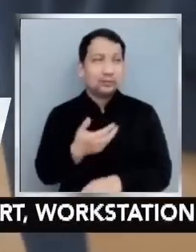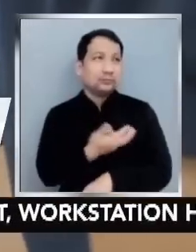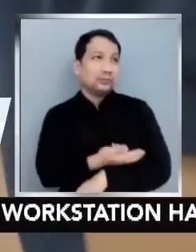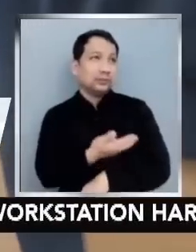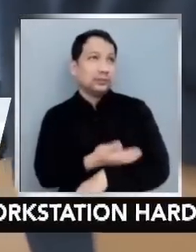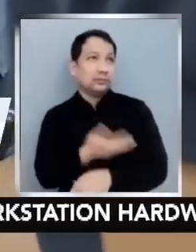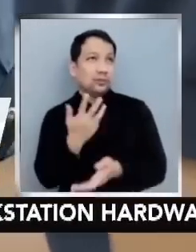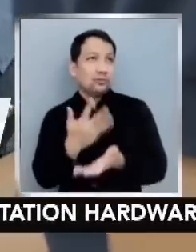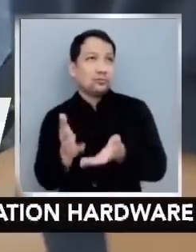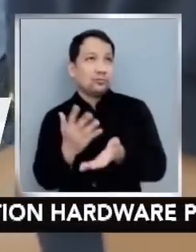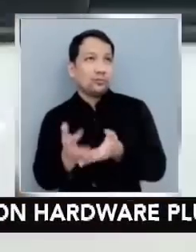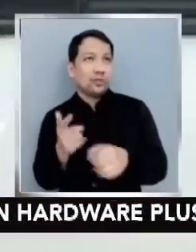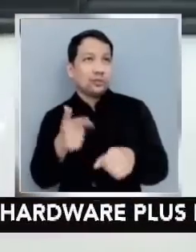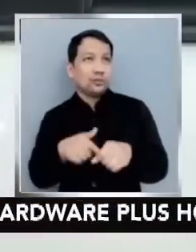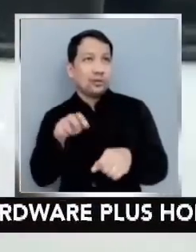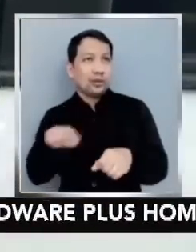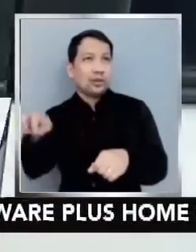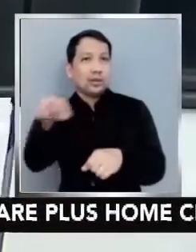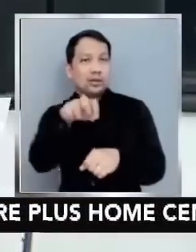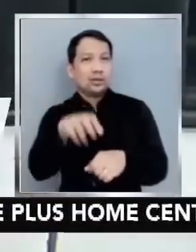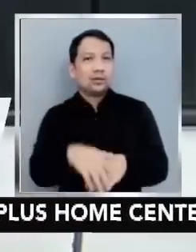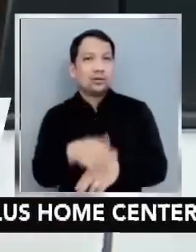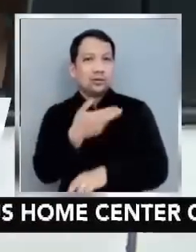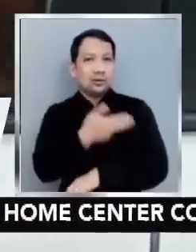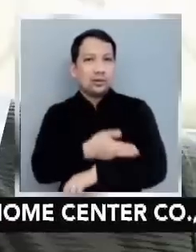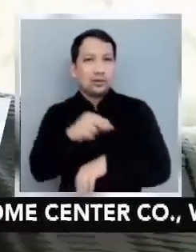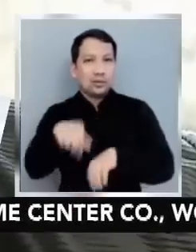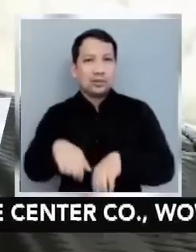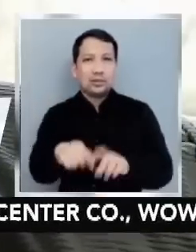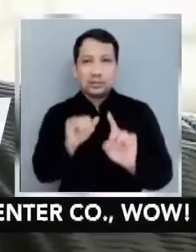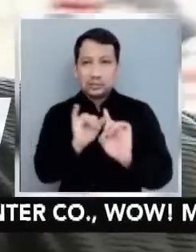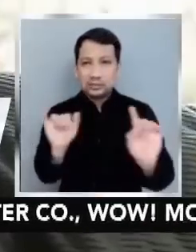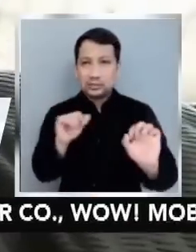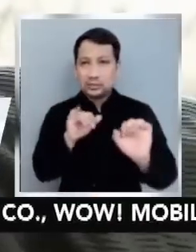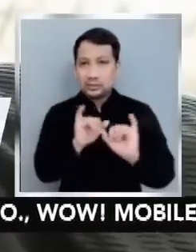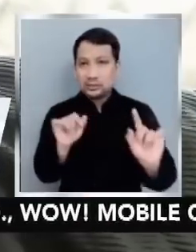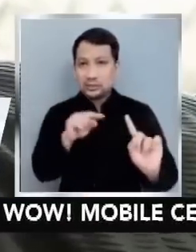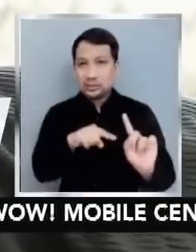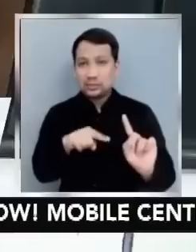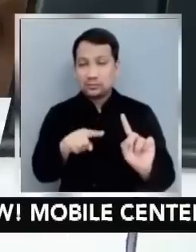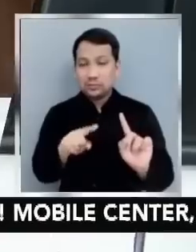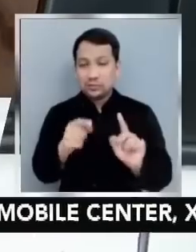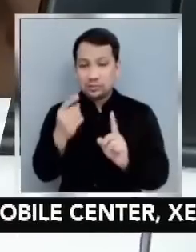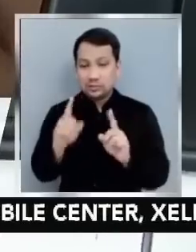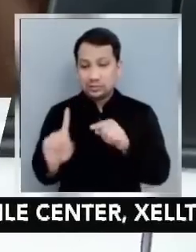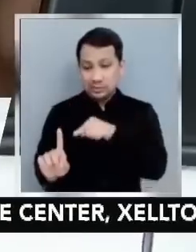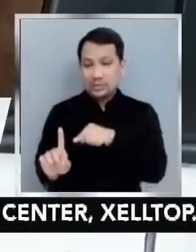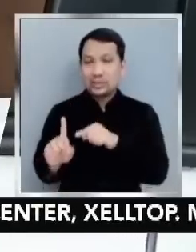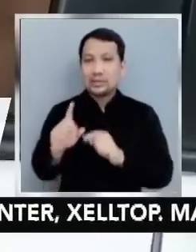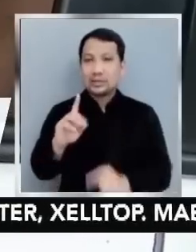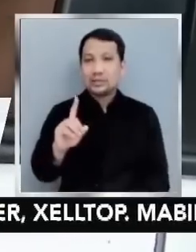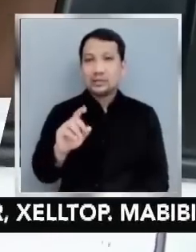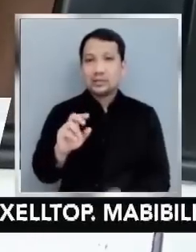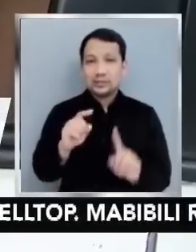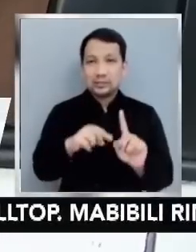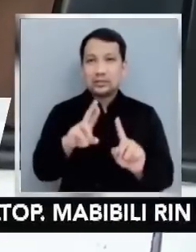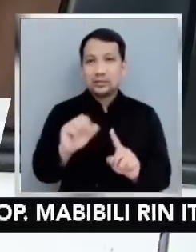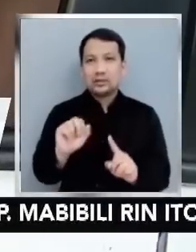ng gas, kakaikot-ikot dyan. Katulad ni Ernesto, tenga rin ang driver na si Raul. Daming kalaban.